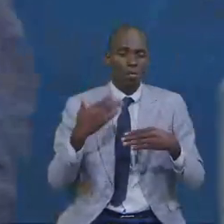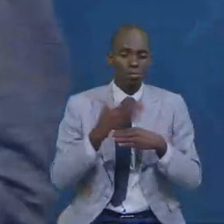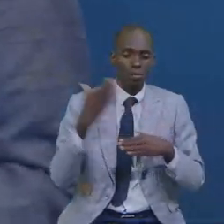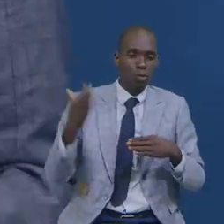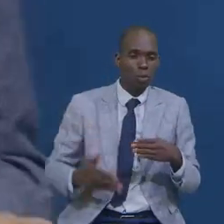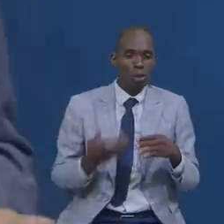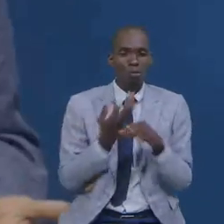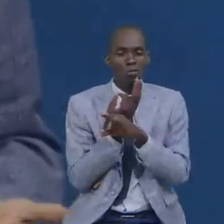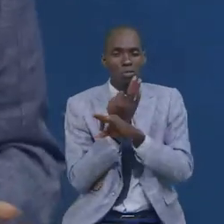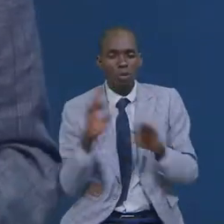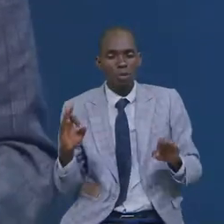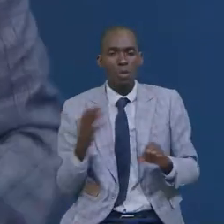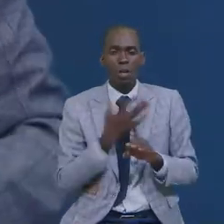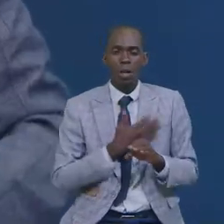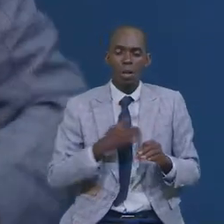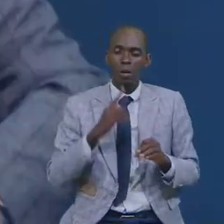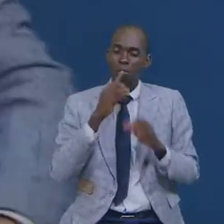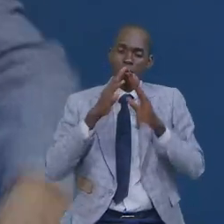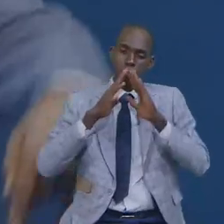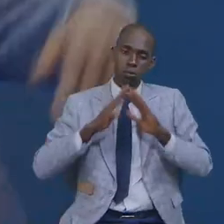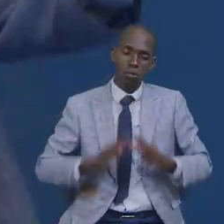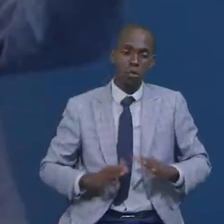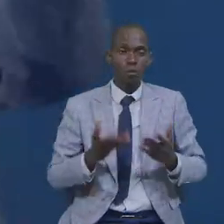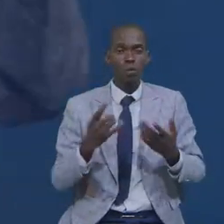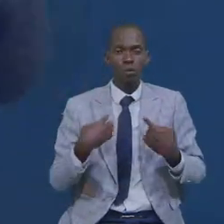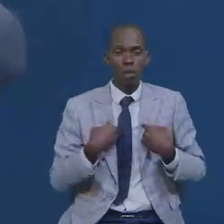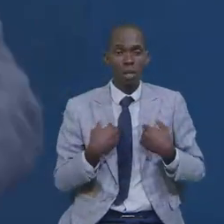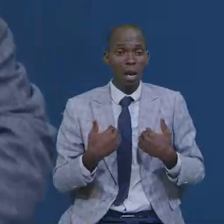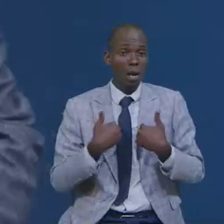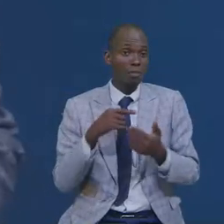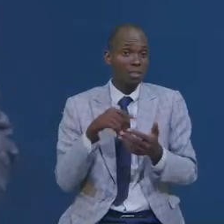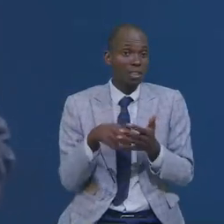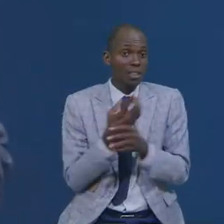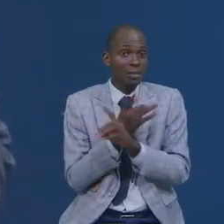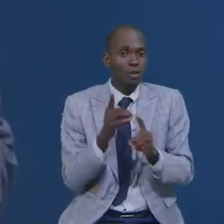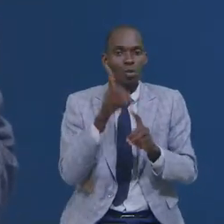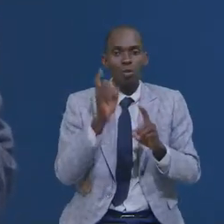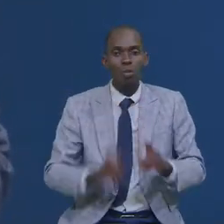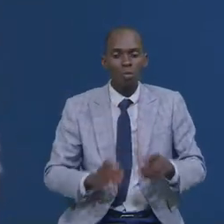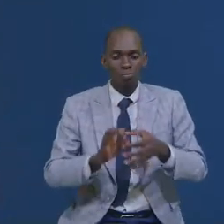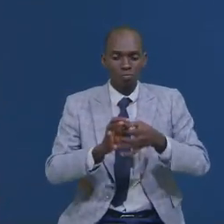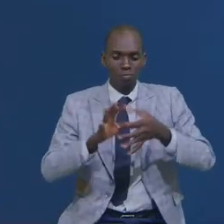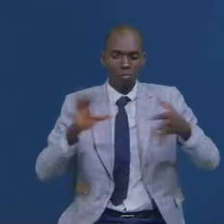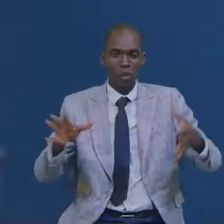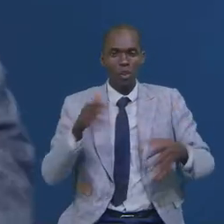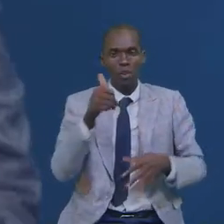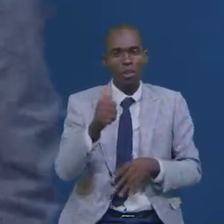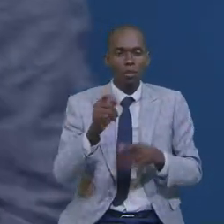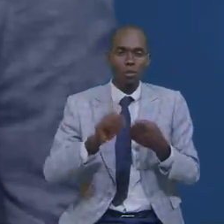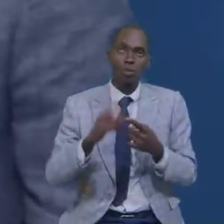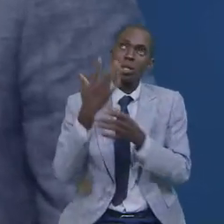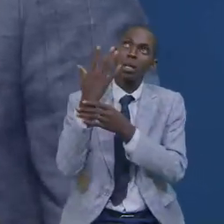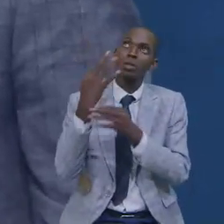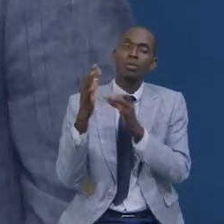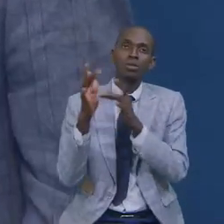tu voulais avoir cette libération totale si vous voulez avoir cette délivrance là vous devez vous laisser totalement entre les